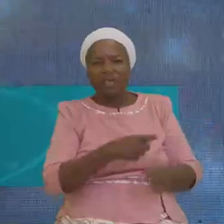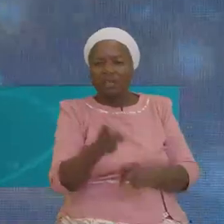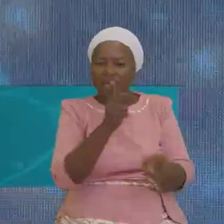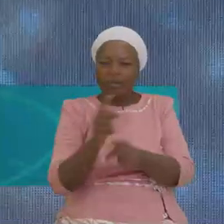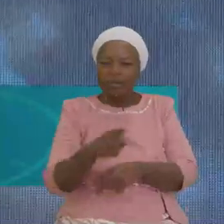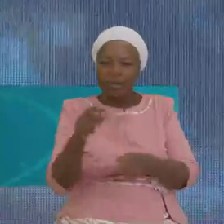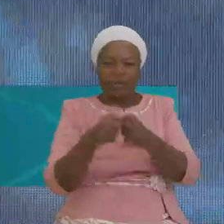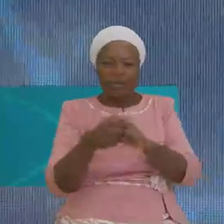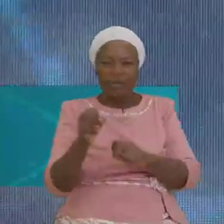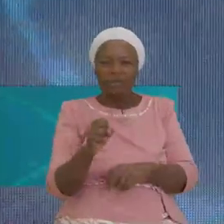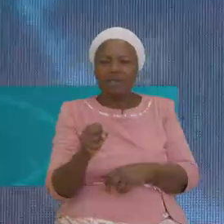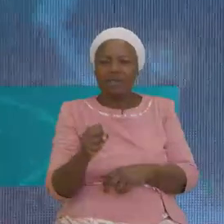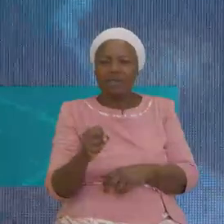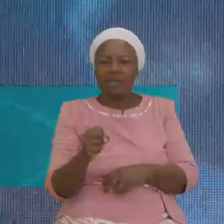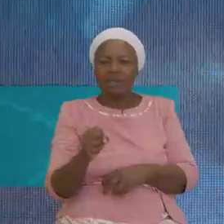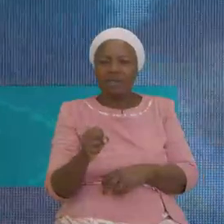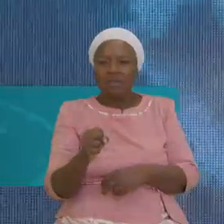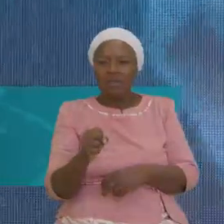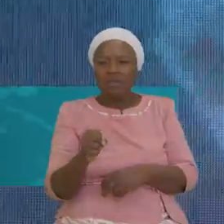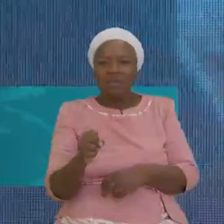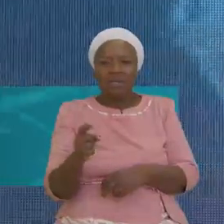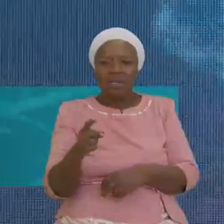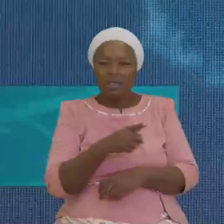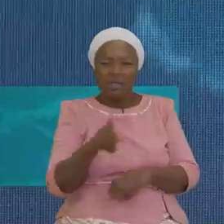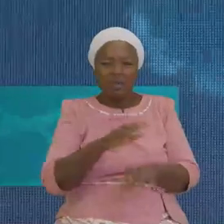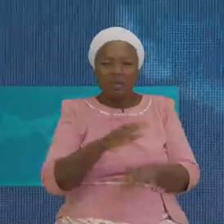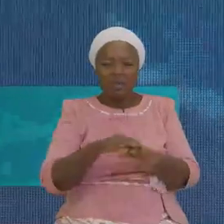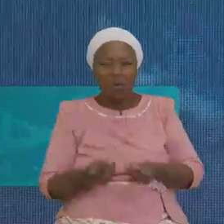les gens n'ont pas la foi, ils gardent leurs problèmes.